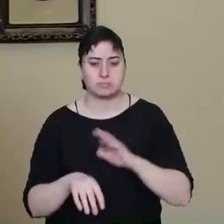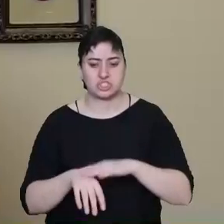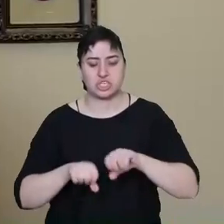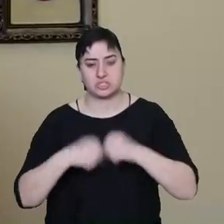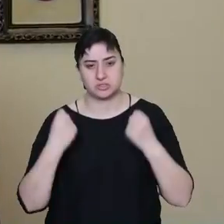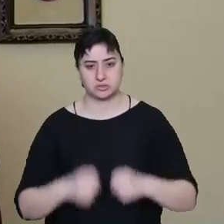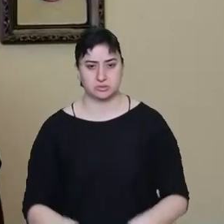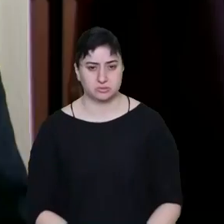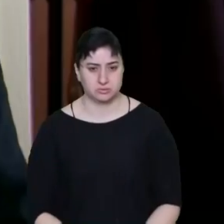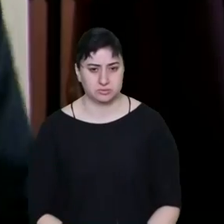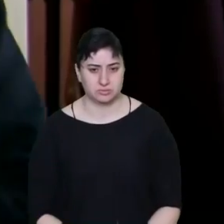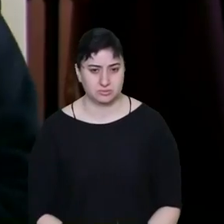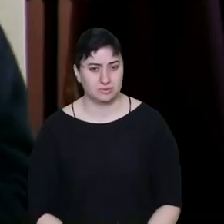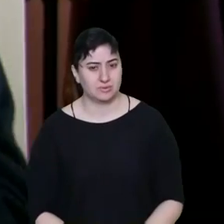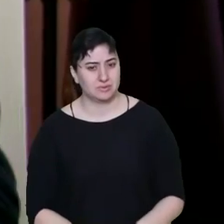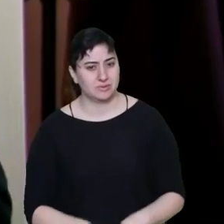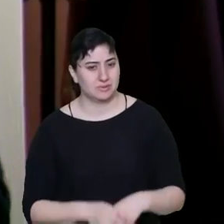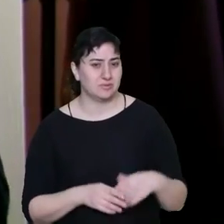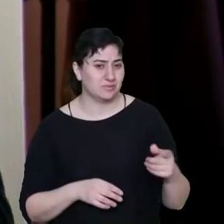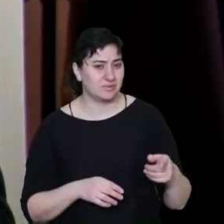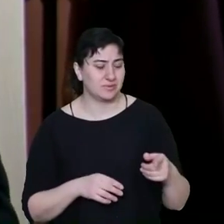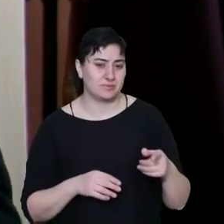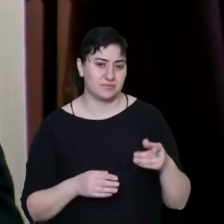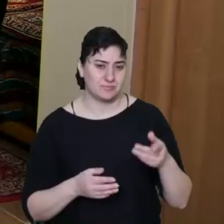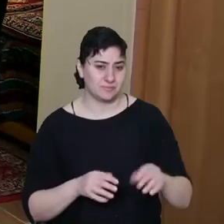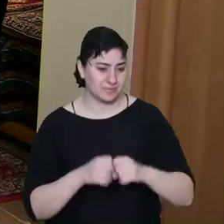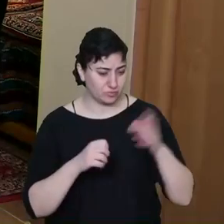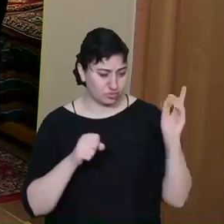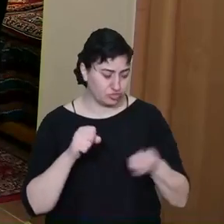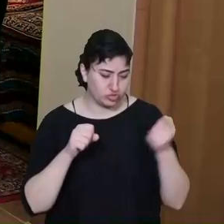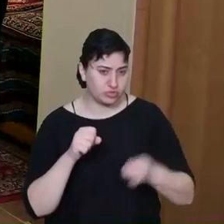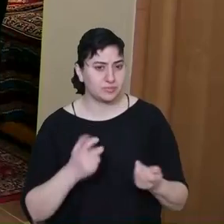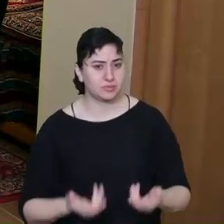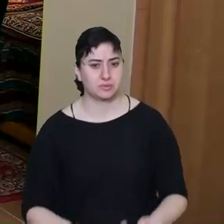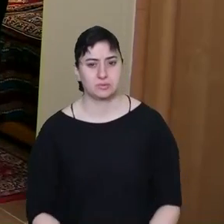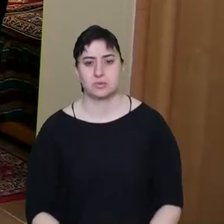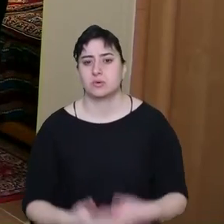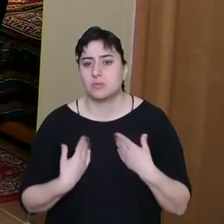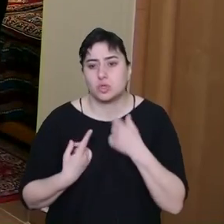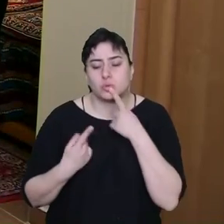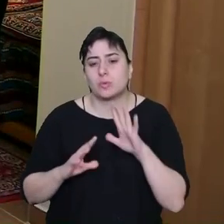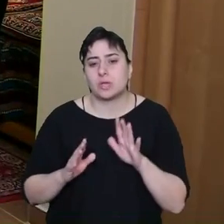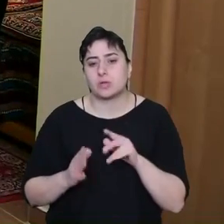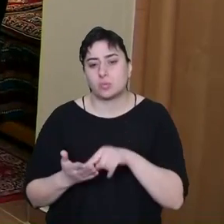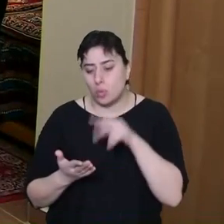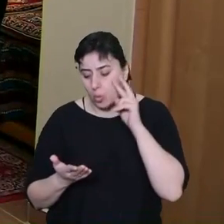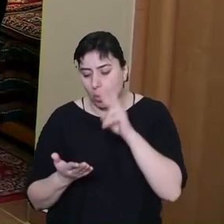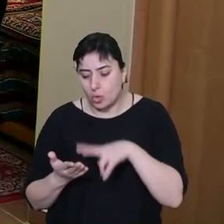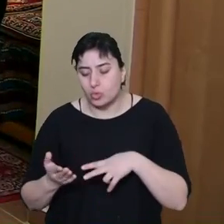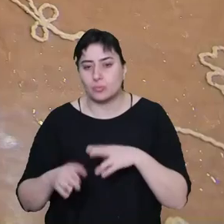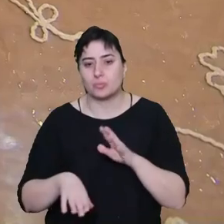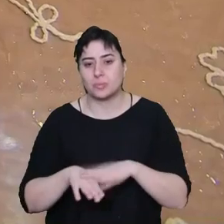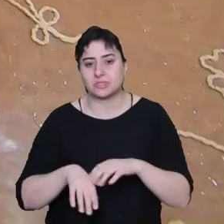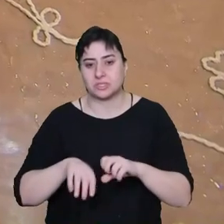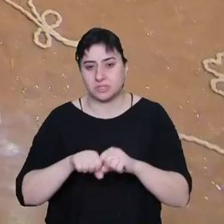kadar. İstersen bir de bunu biz falakaya yatıralım. Ne diyorsun sen ya? Canım ben söylemiyorum, bu söylüyor. Allah